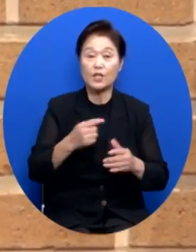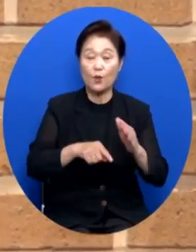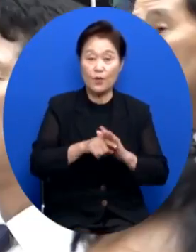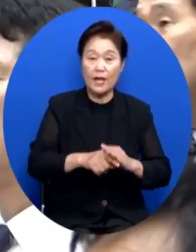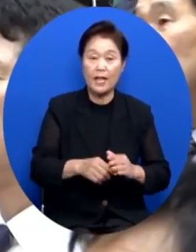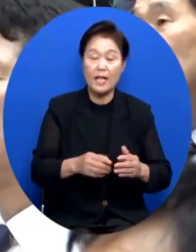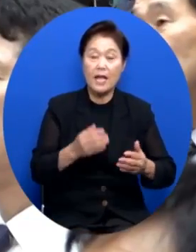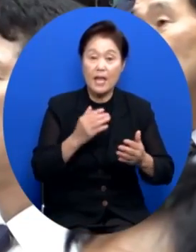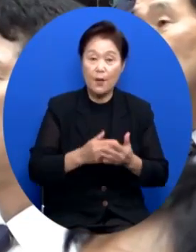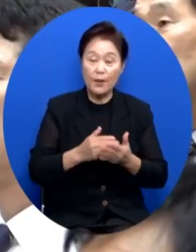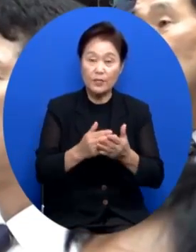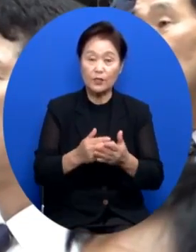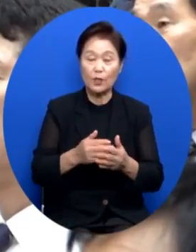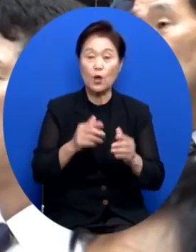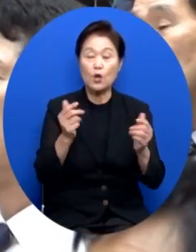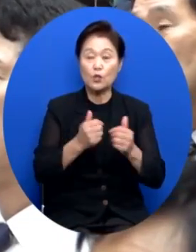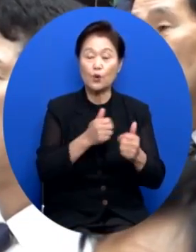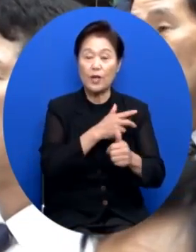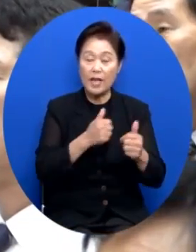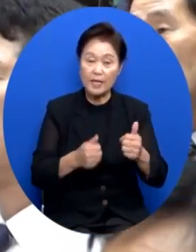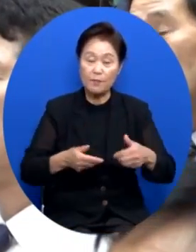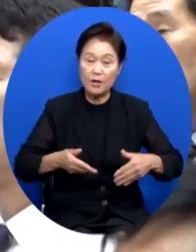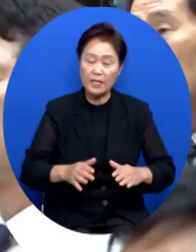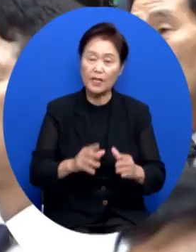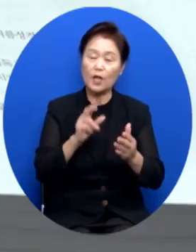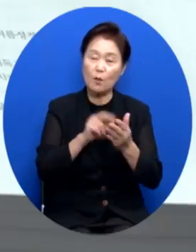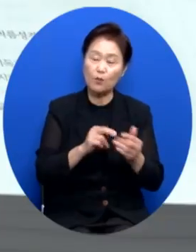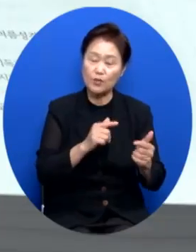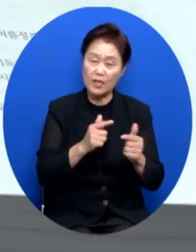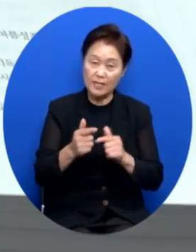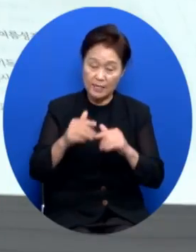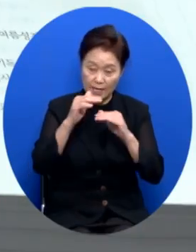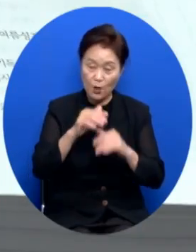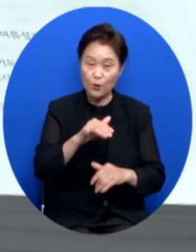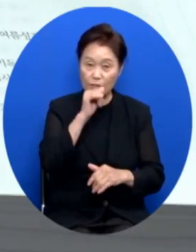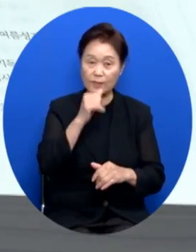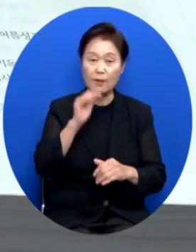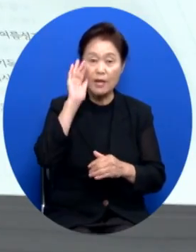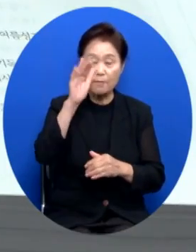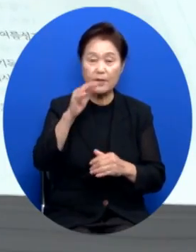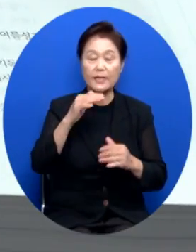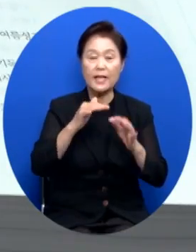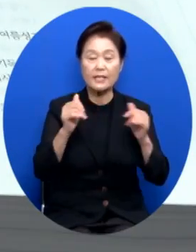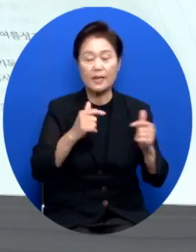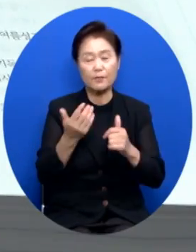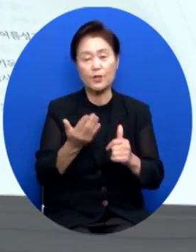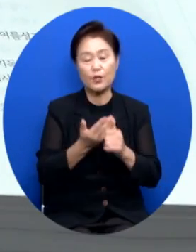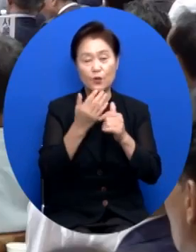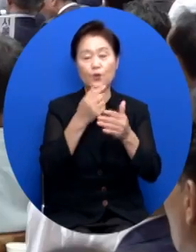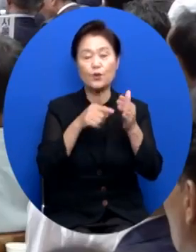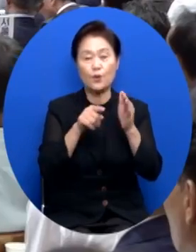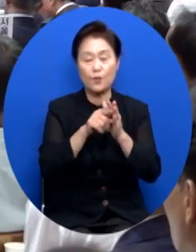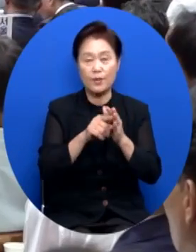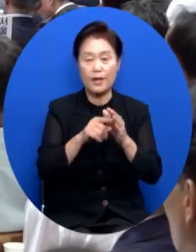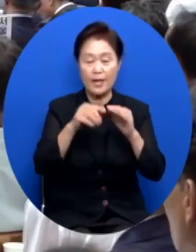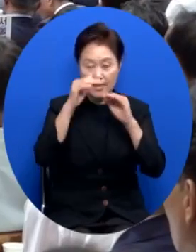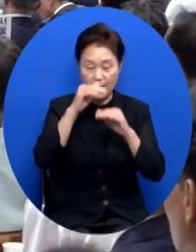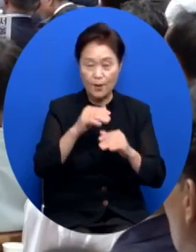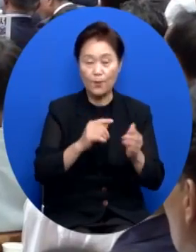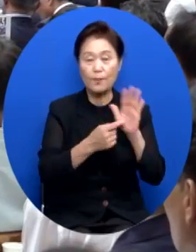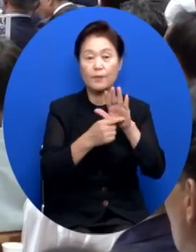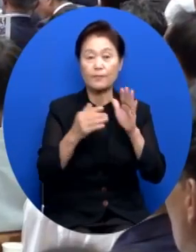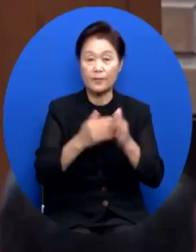청원, 총회 임원회 저출생 대책위원회 신설 청원 등을 다루며 미래 세대를 키우겠다는 의지를 보이고 있습니다. 이